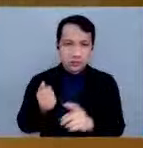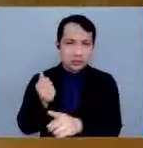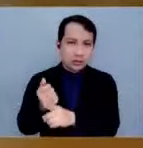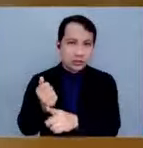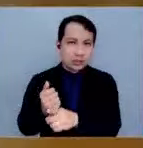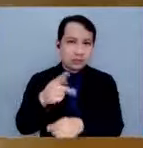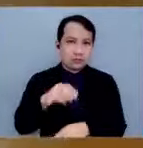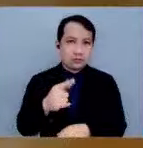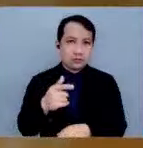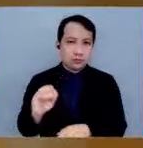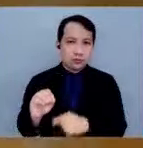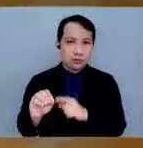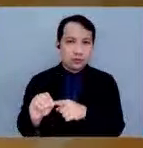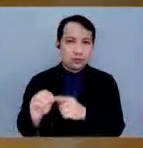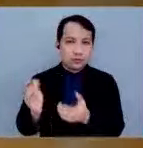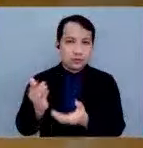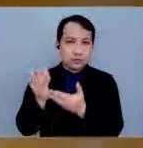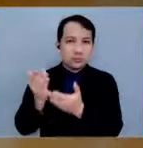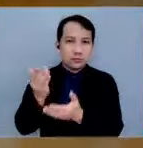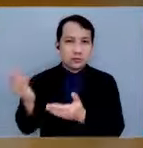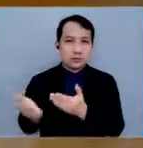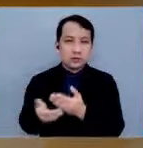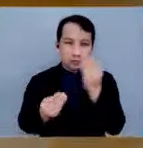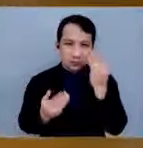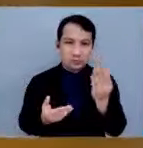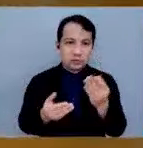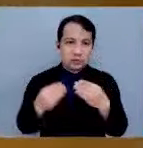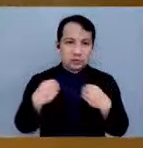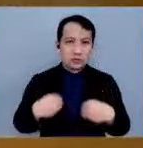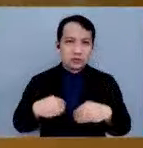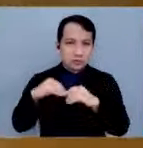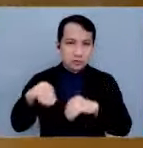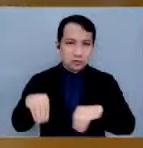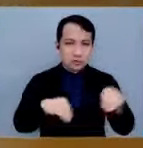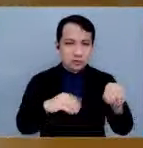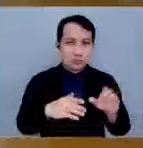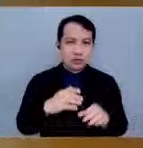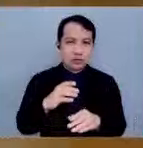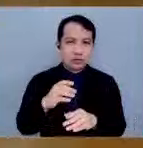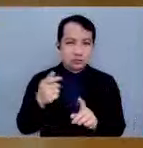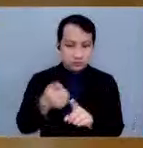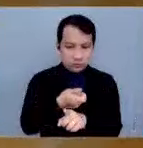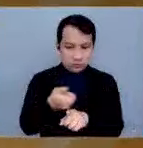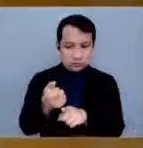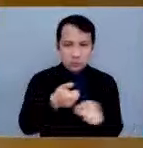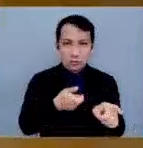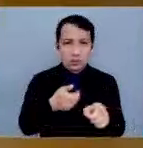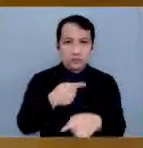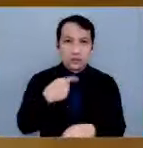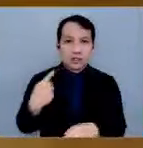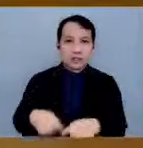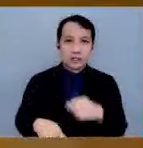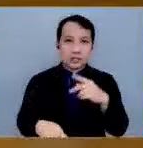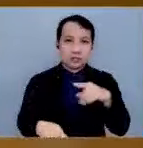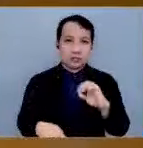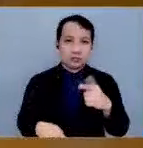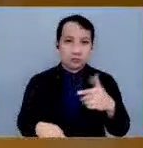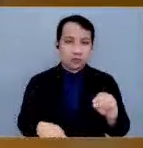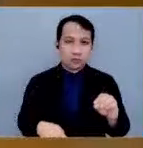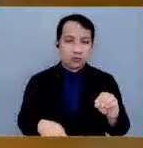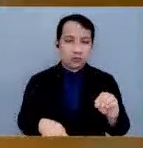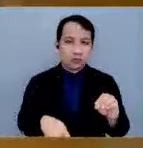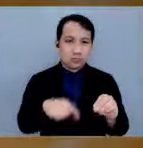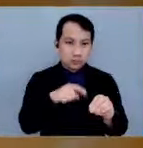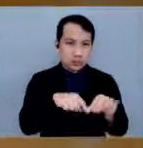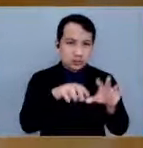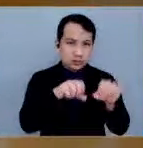Pero isasampa na ngayong araw ang mga kasong human trafficking at torture laban sa mga Chinese POGO operator na nahuli nila sa